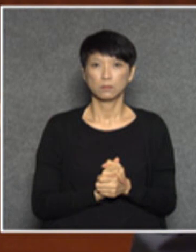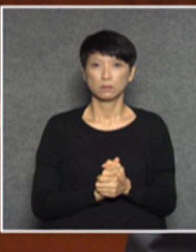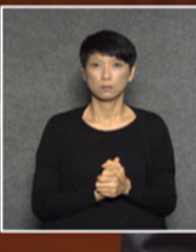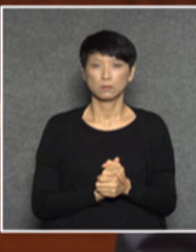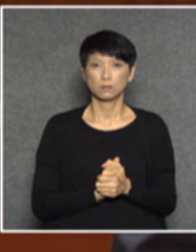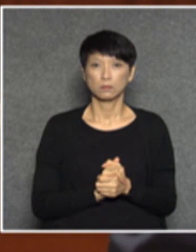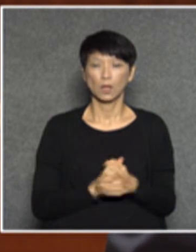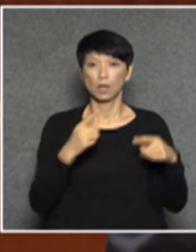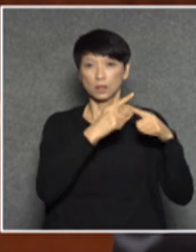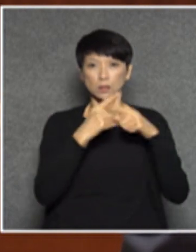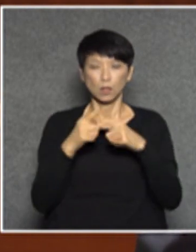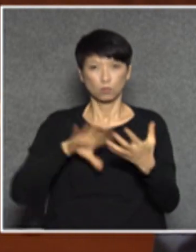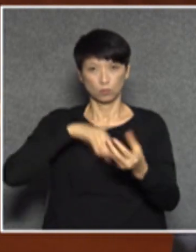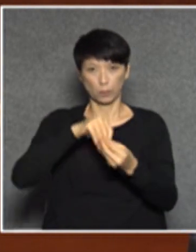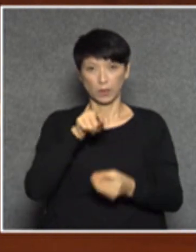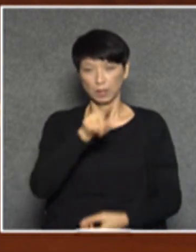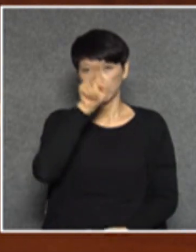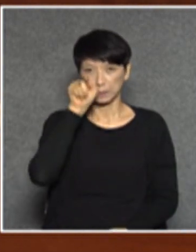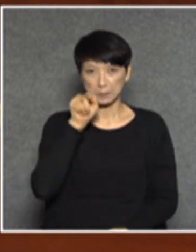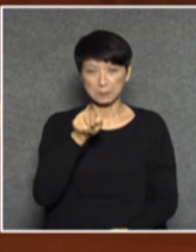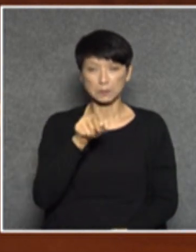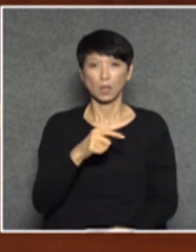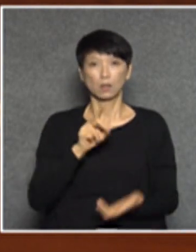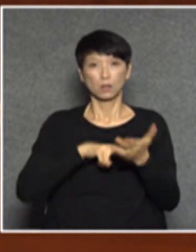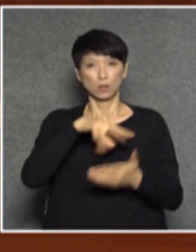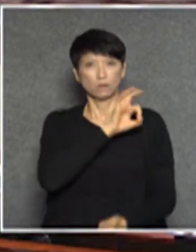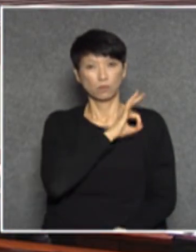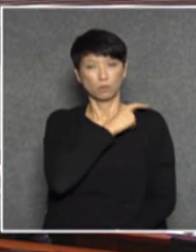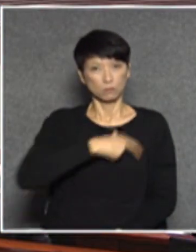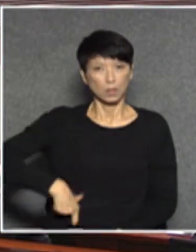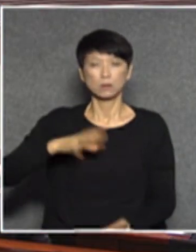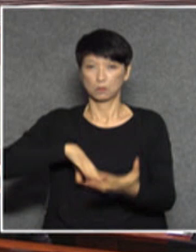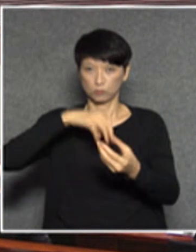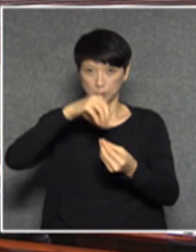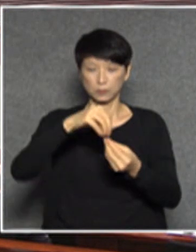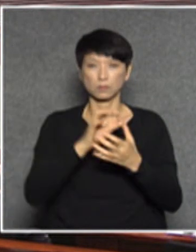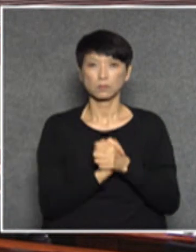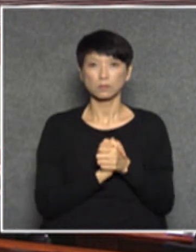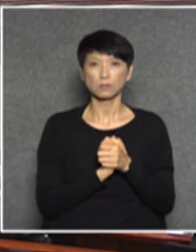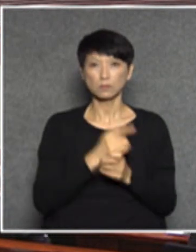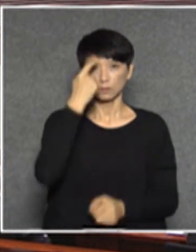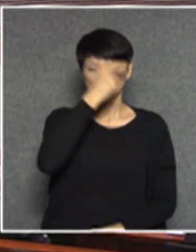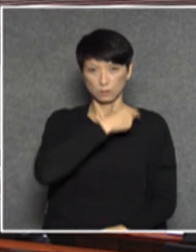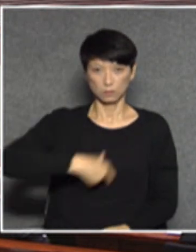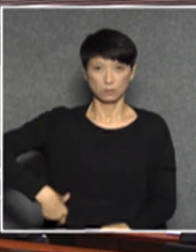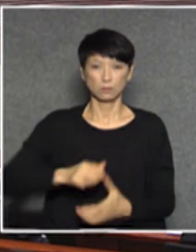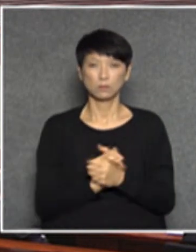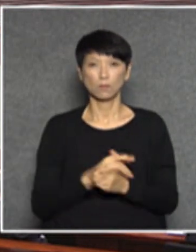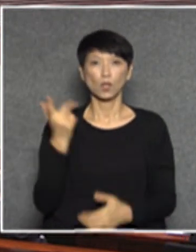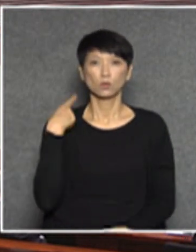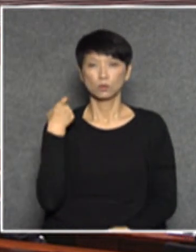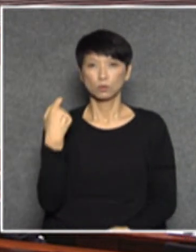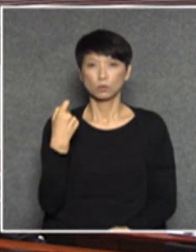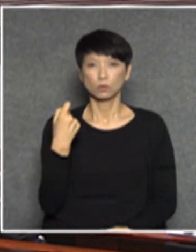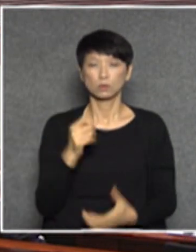市民關心這些問題，立法會議員就會關心這些問題。 楊君儀， 特首最近都拿出